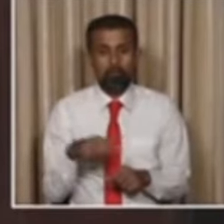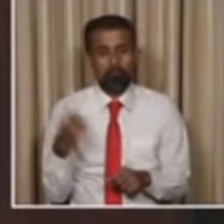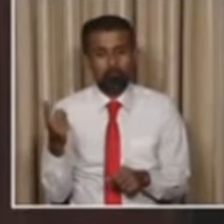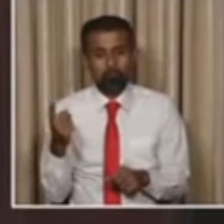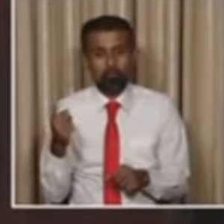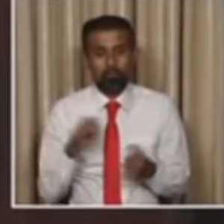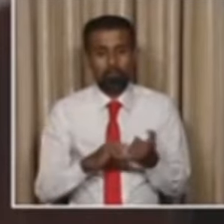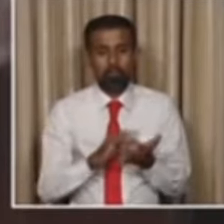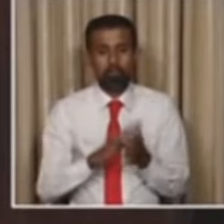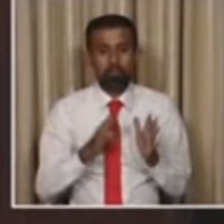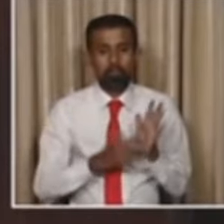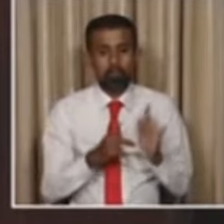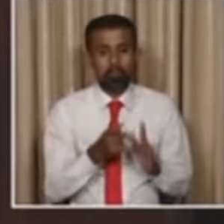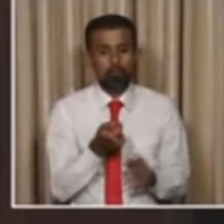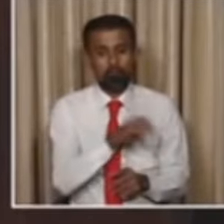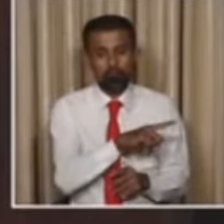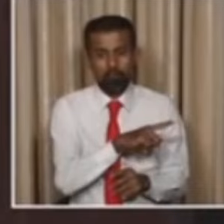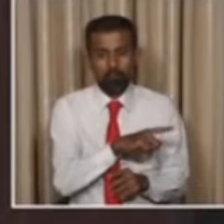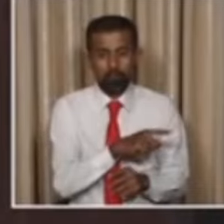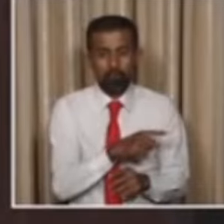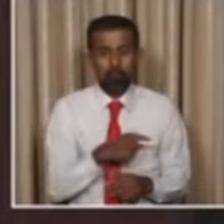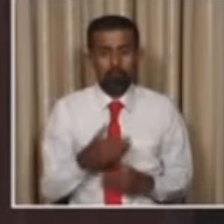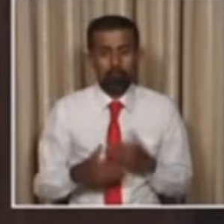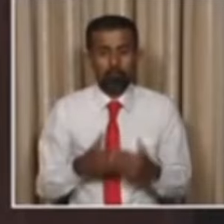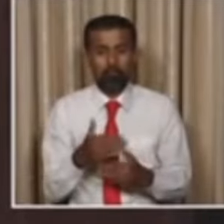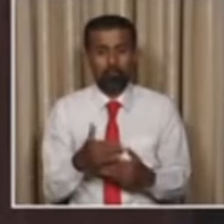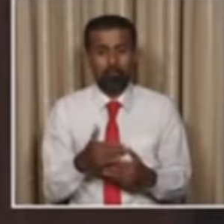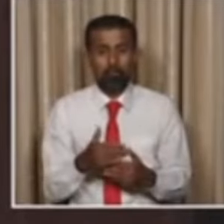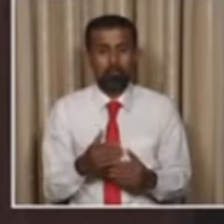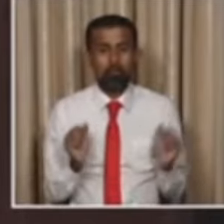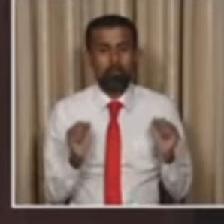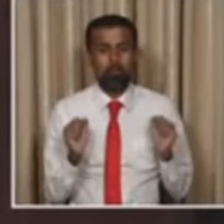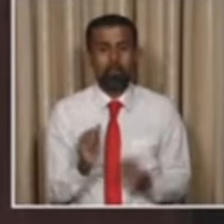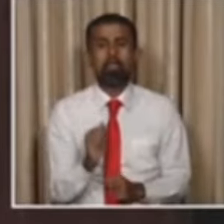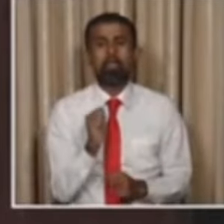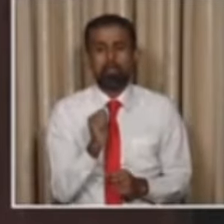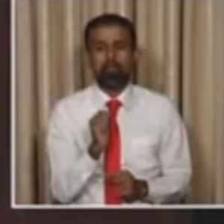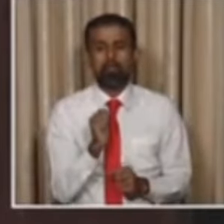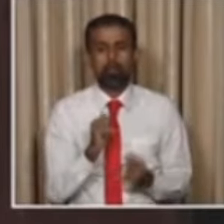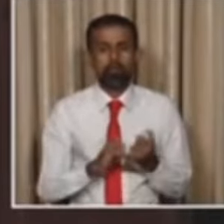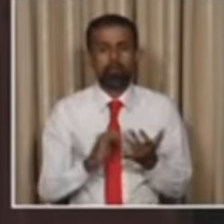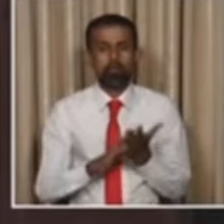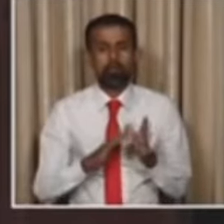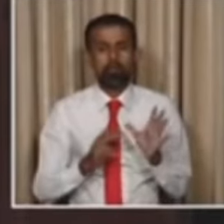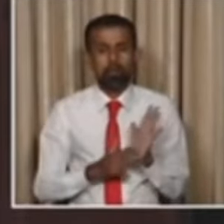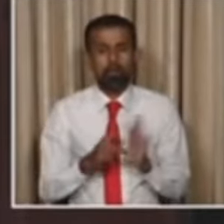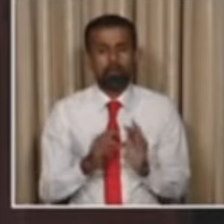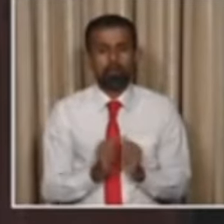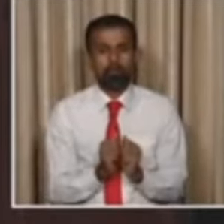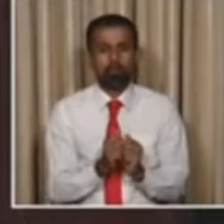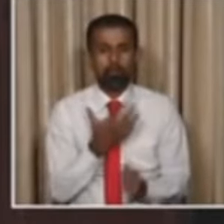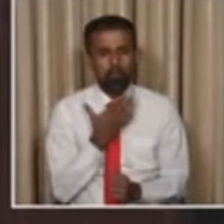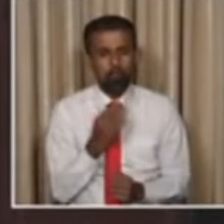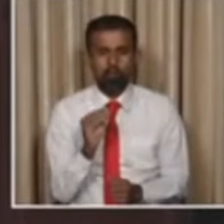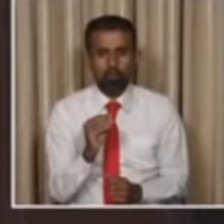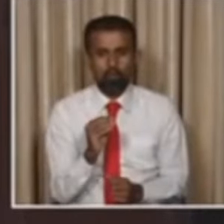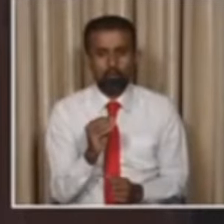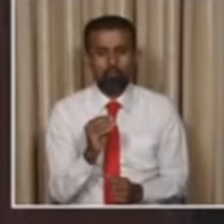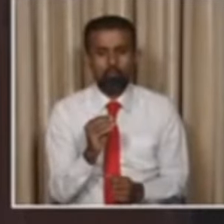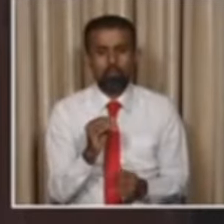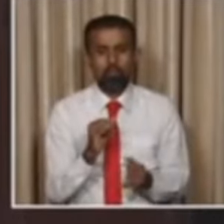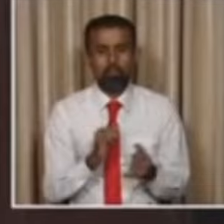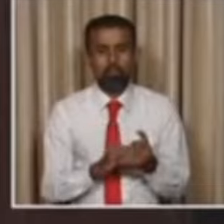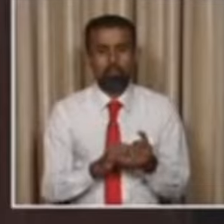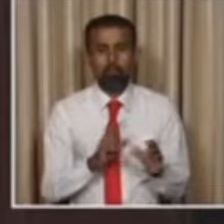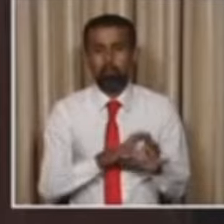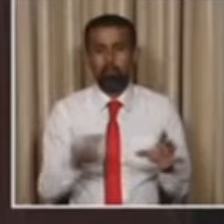සානිය අපේක්ෂා කරලා වෙනම කටයුතු කරා ඒත් ඒ ටික කරගෙන යනකොට ඇයි මෙච්චර බය සානිය අපේක්ෂා කරලා කරගෙන ගියපු කටයුතු බොරු නම් ඇයි ඒ සානිය අපේක්ෂා කරලා අද මේවා